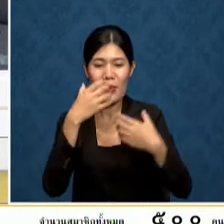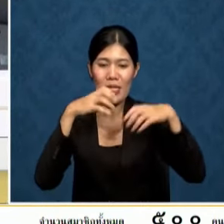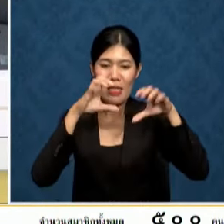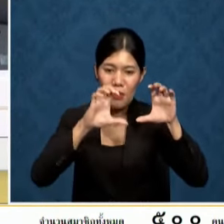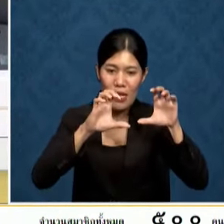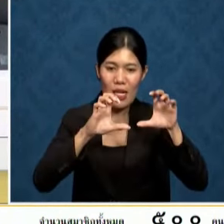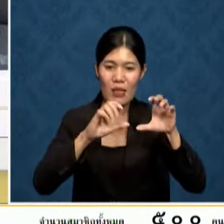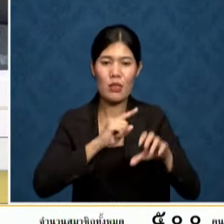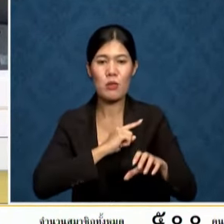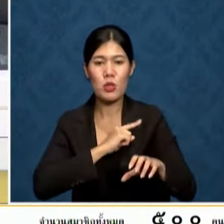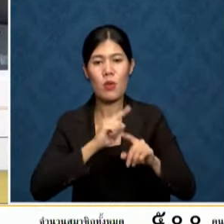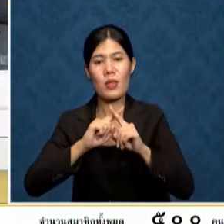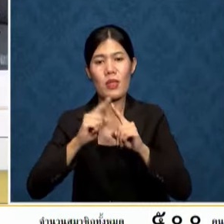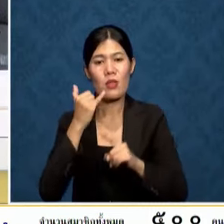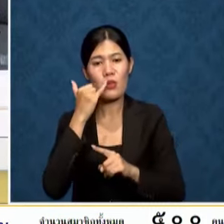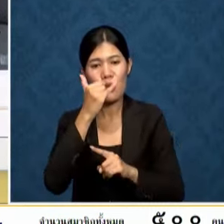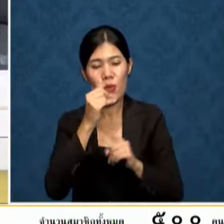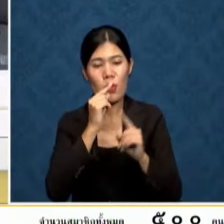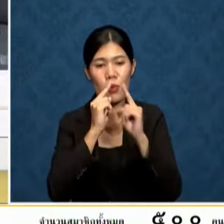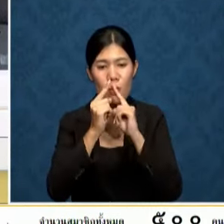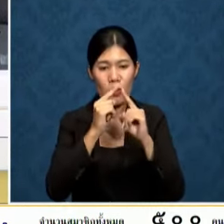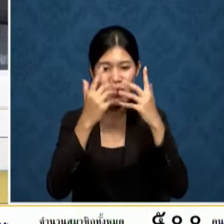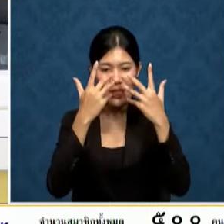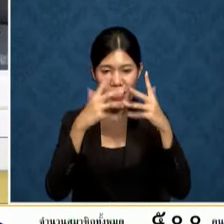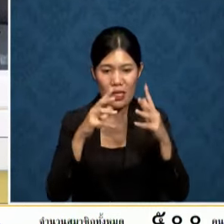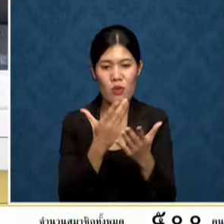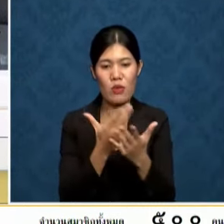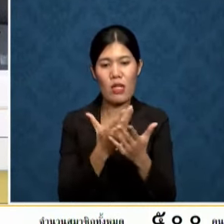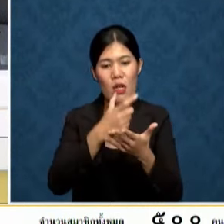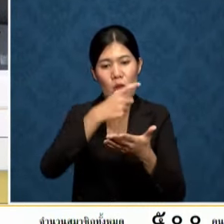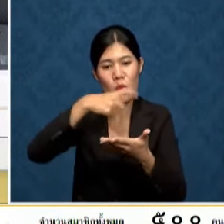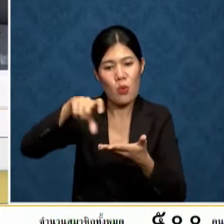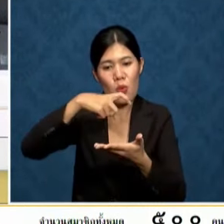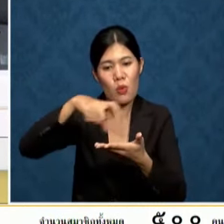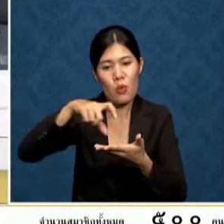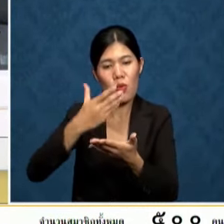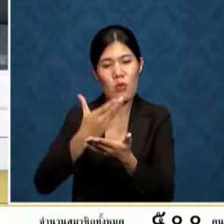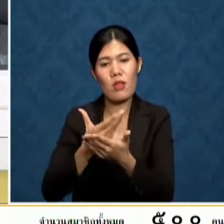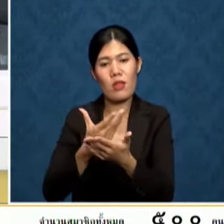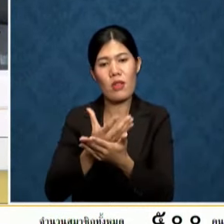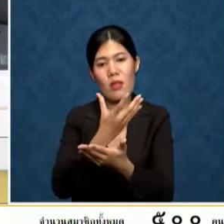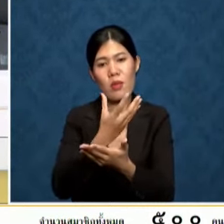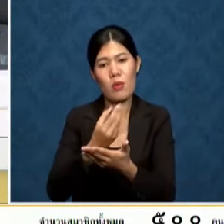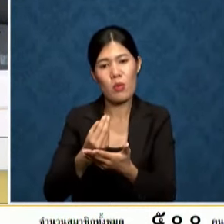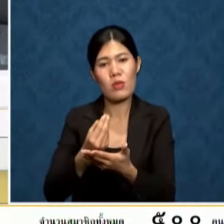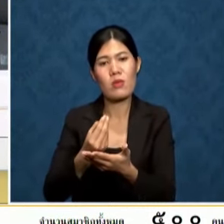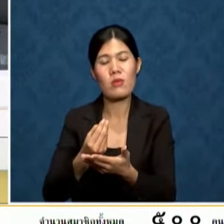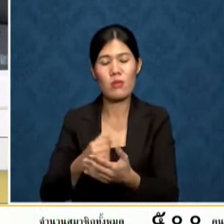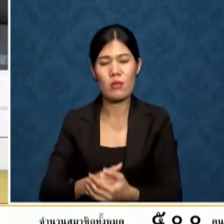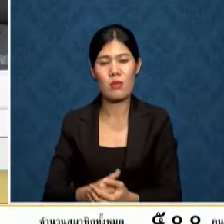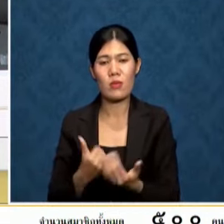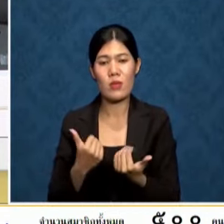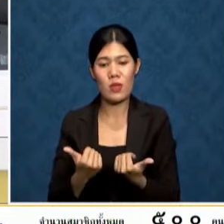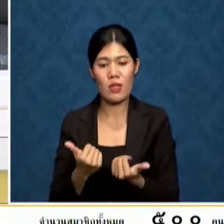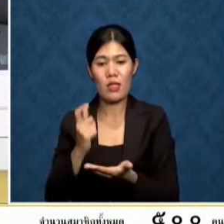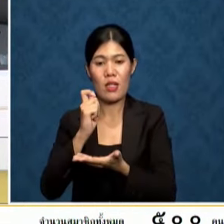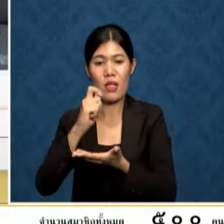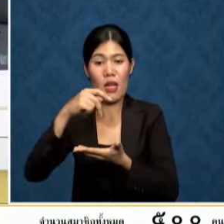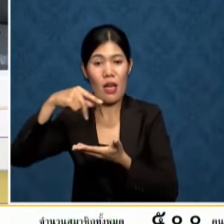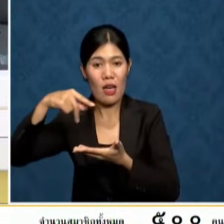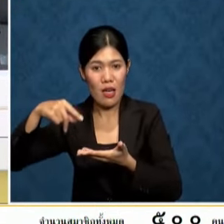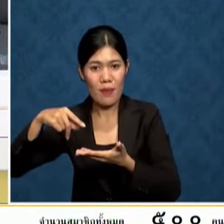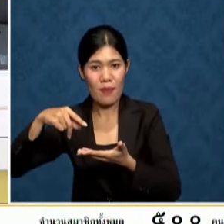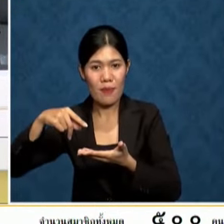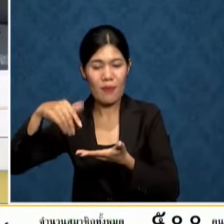ท้ายเป็นเหยื่อของแก๊ง CallCenterแล้วก็สูญเสียเงินนะครับกลไกในเรื่องของแอปพลิเคชันใหม่จะเป็นแอปพลิเคชันกลาง